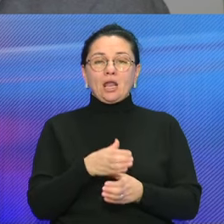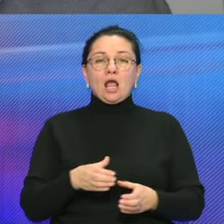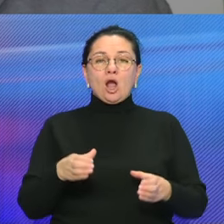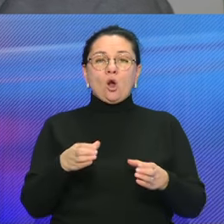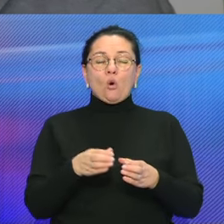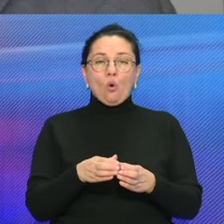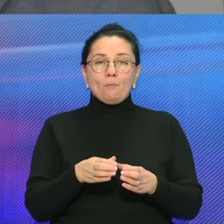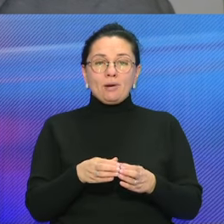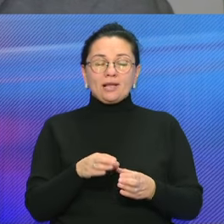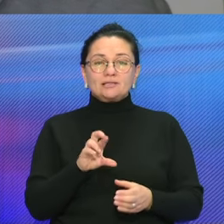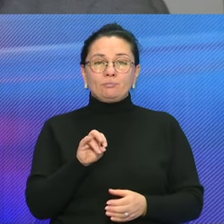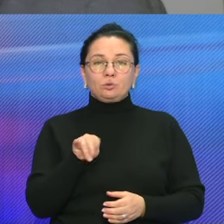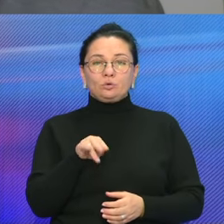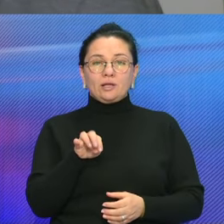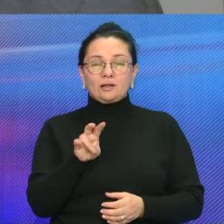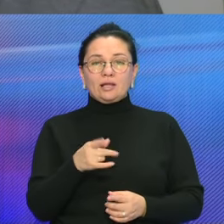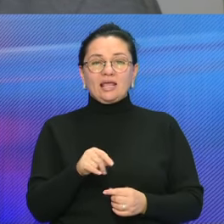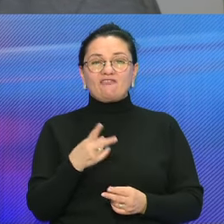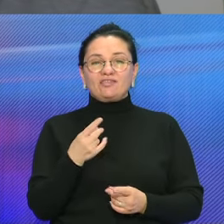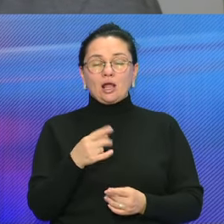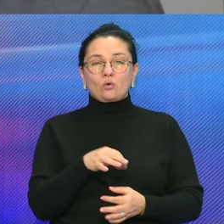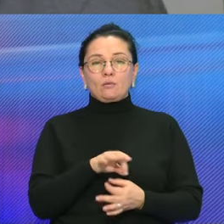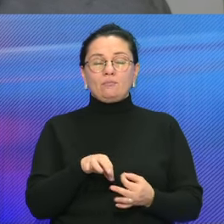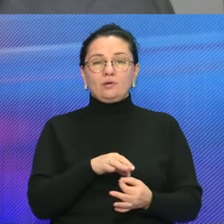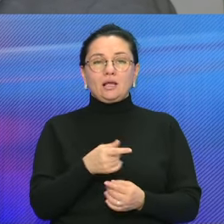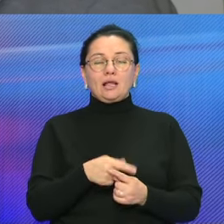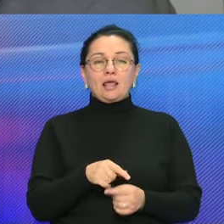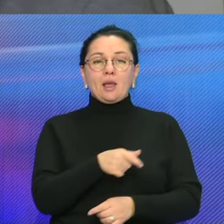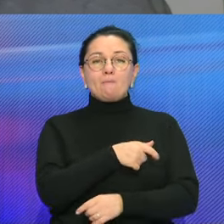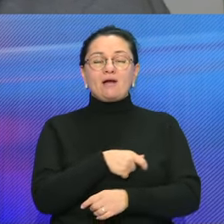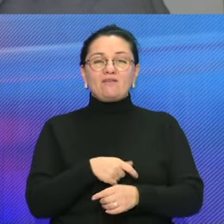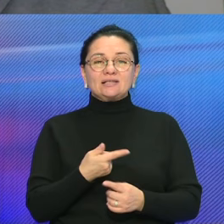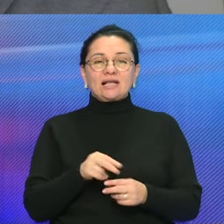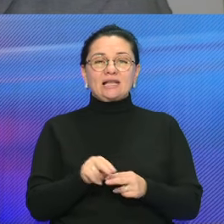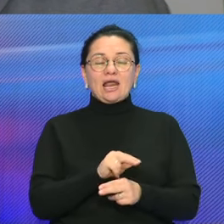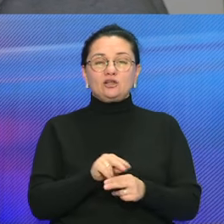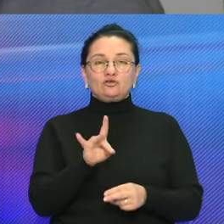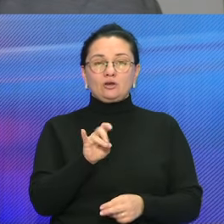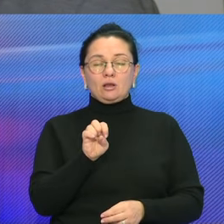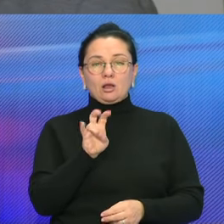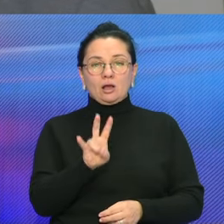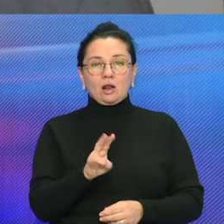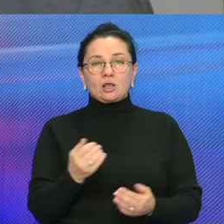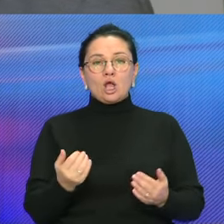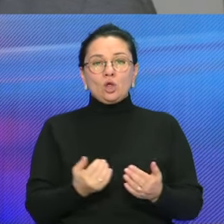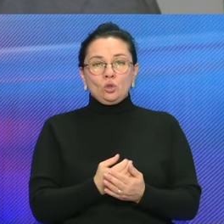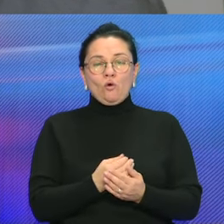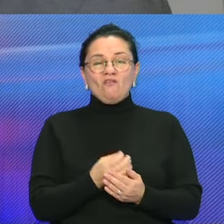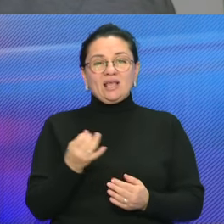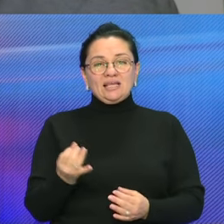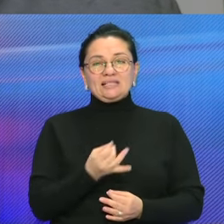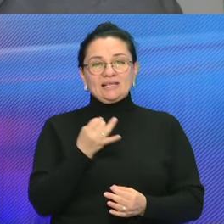«Глудерм», и также второй его проект – это повязка для лечения ран, такая новая интересная методика